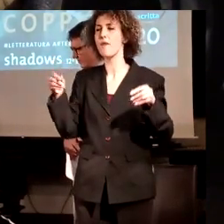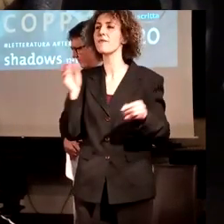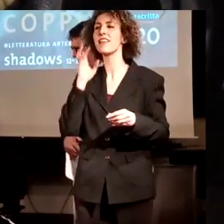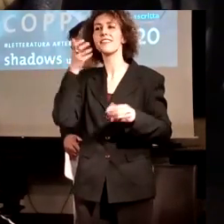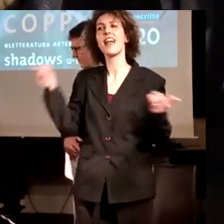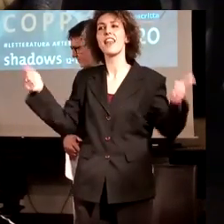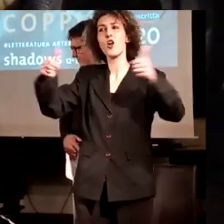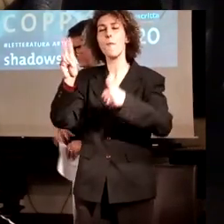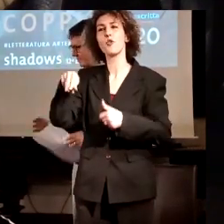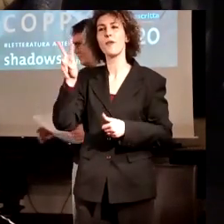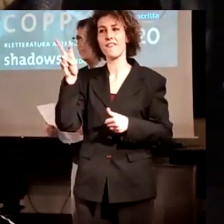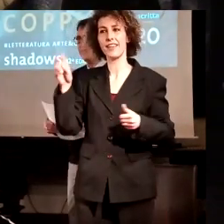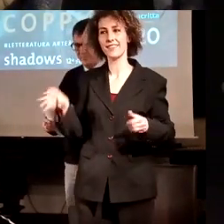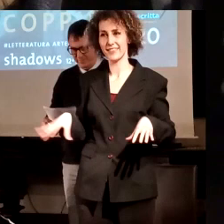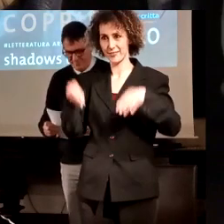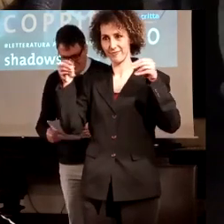coppie 2020